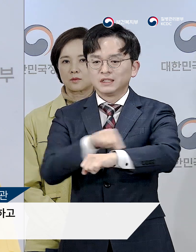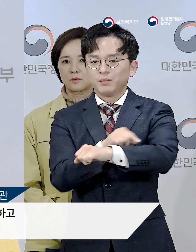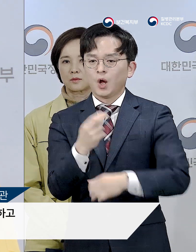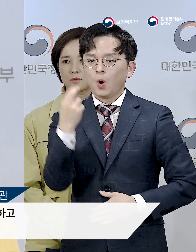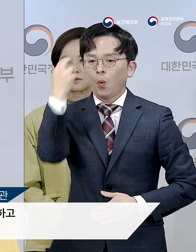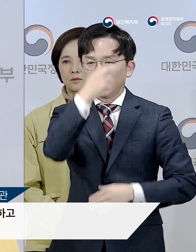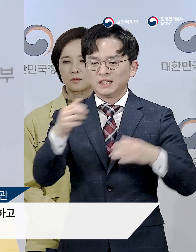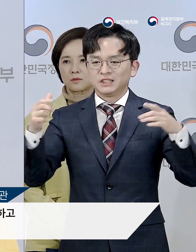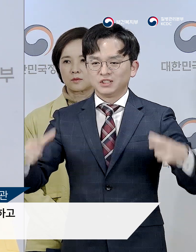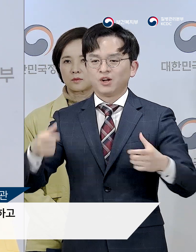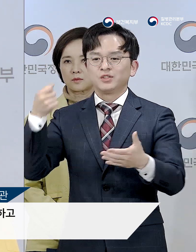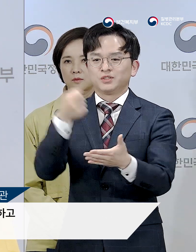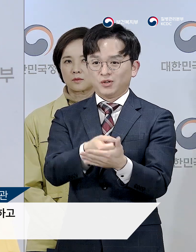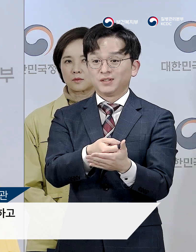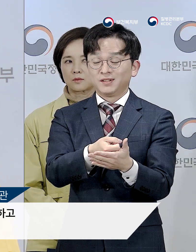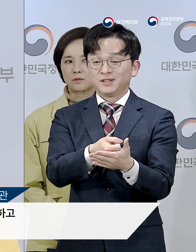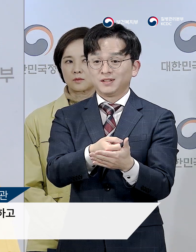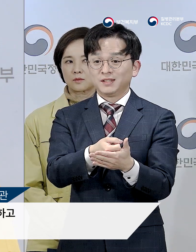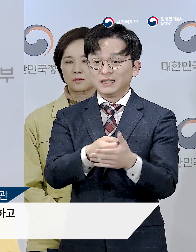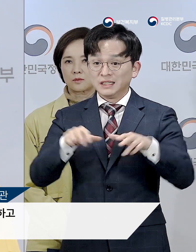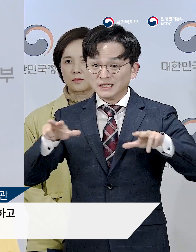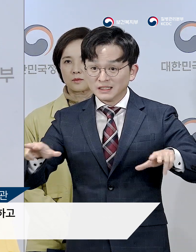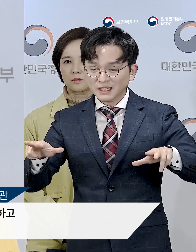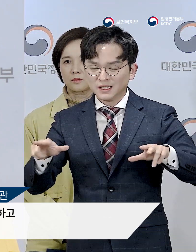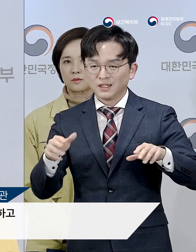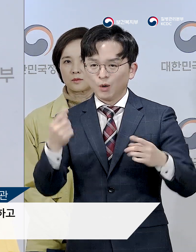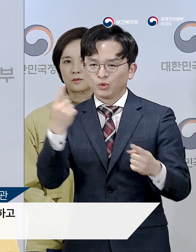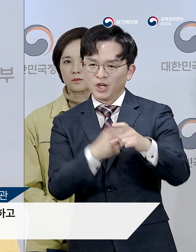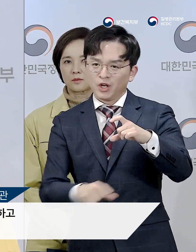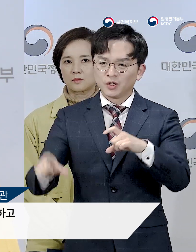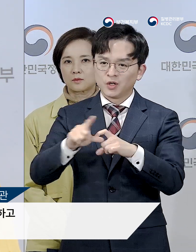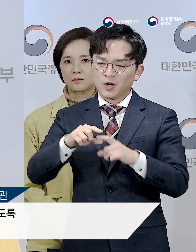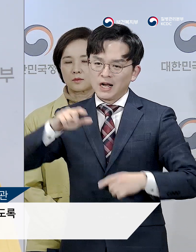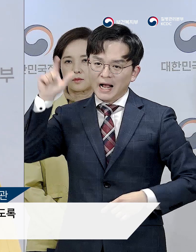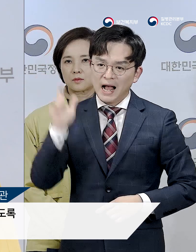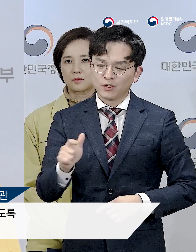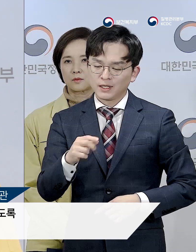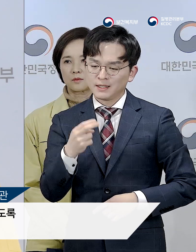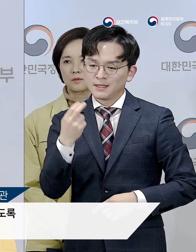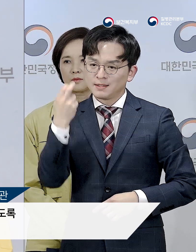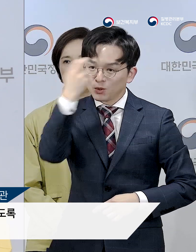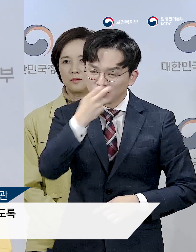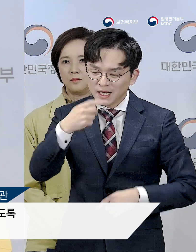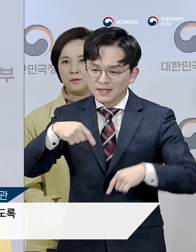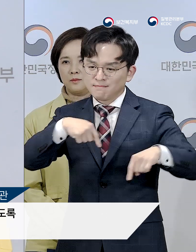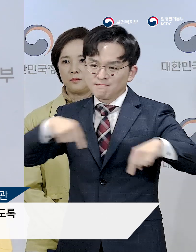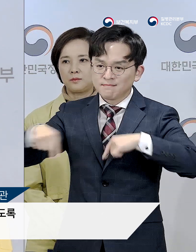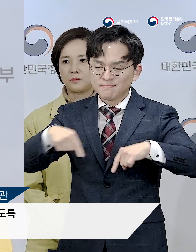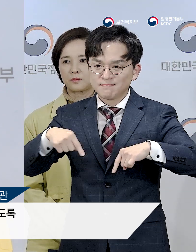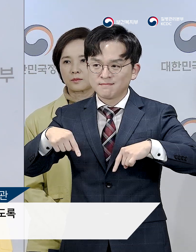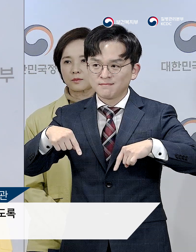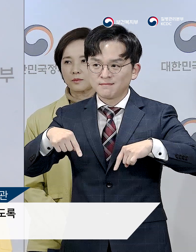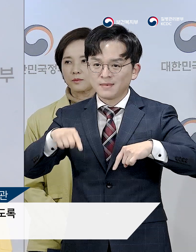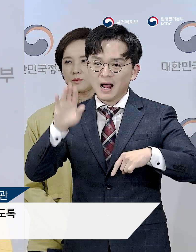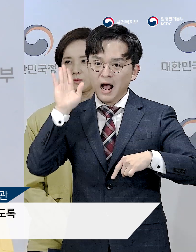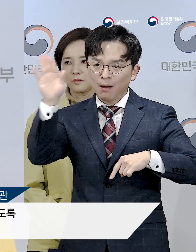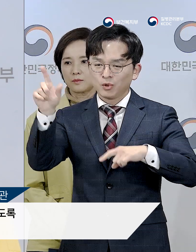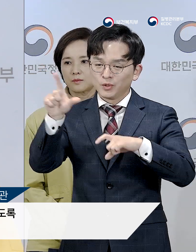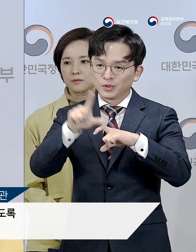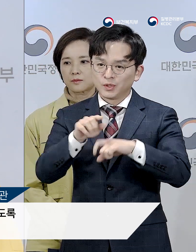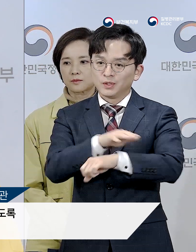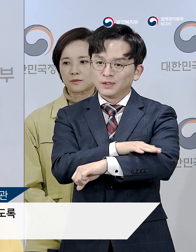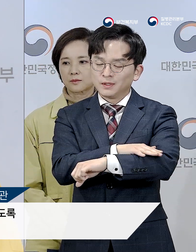특별관리지역으로 관리하고 통상적인 수준을 뛰어넘는 과감한 방역 조치를 실시하는 중으로 더 신속하고